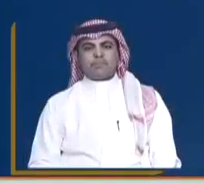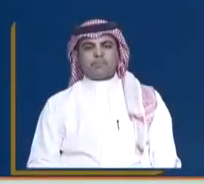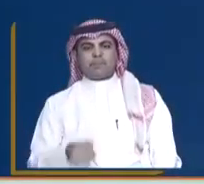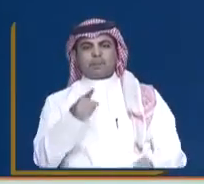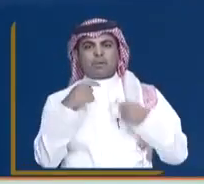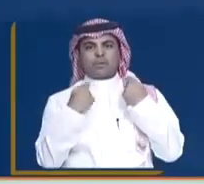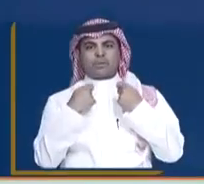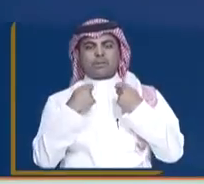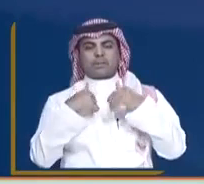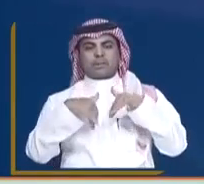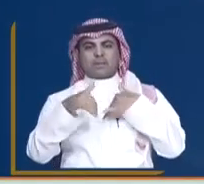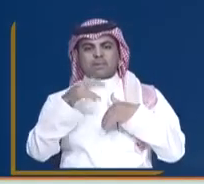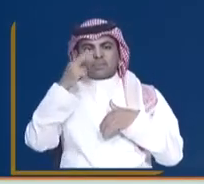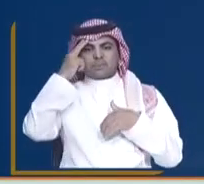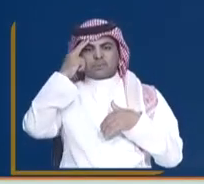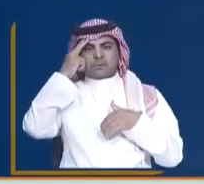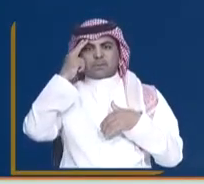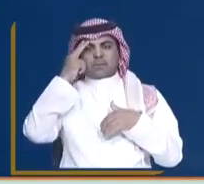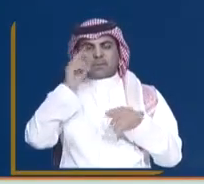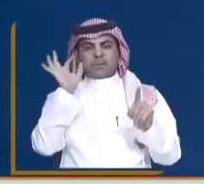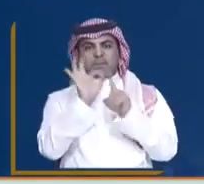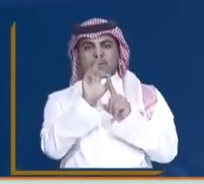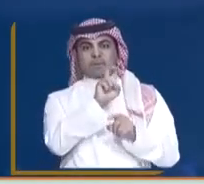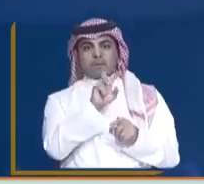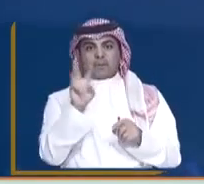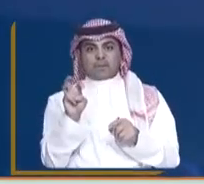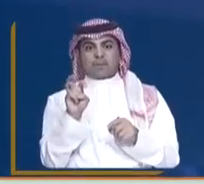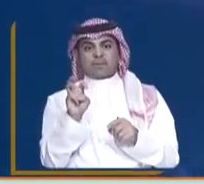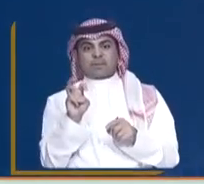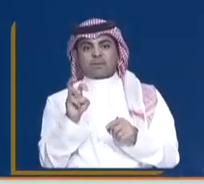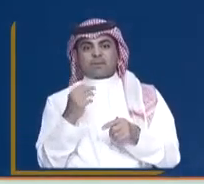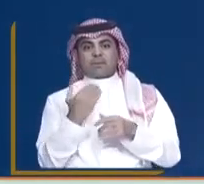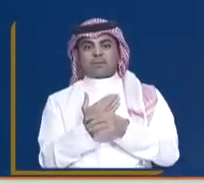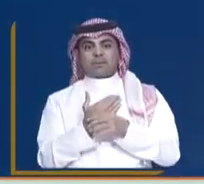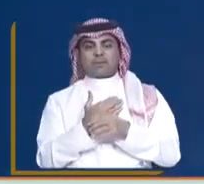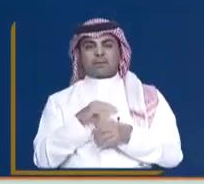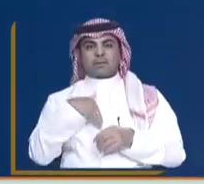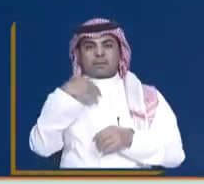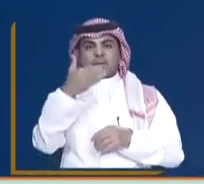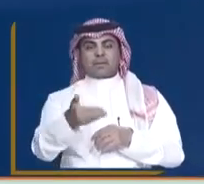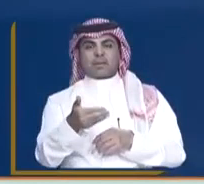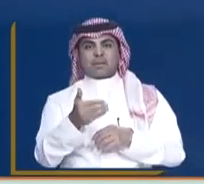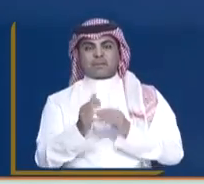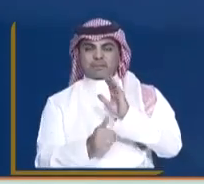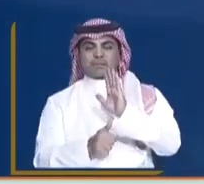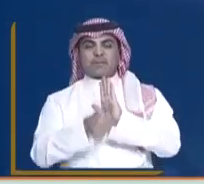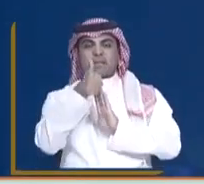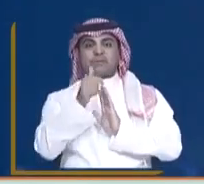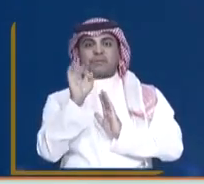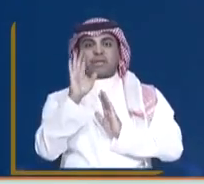المملكه العربيه السعوديه وريتها الحكيمه 2030 وهي انجاز